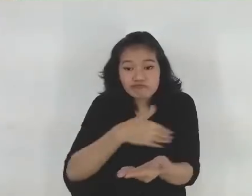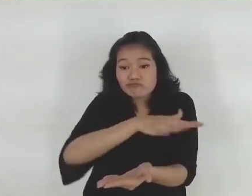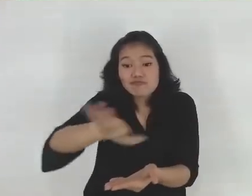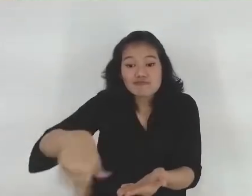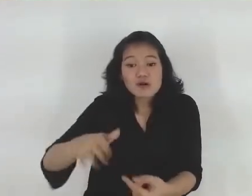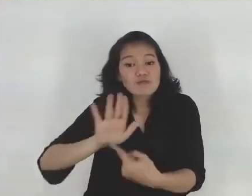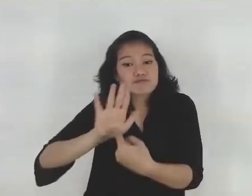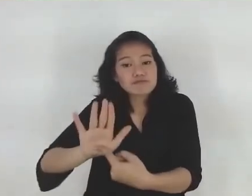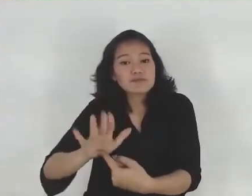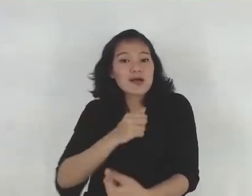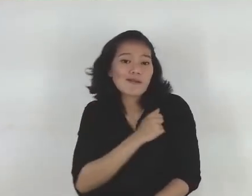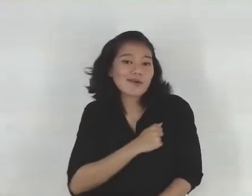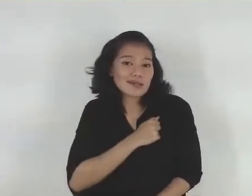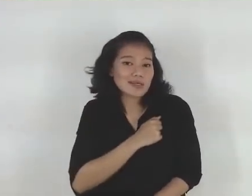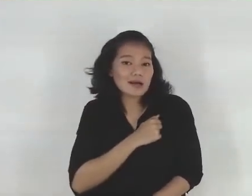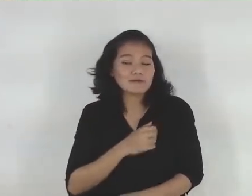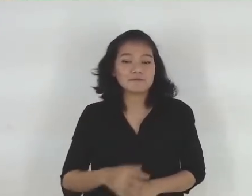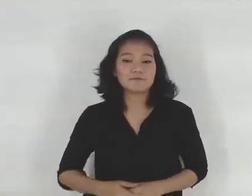bangsa